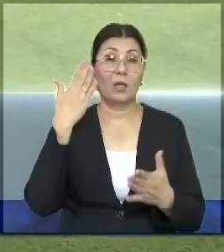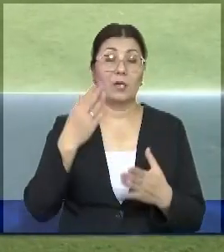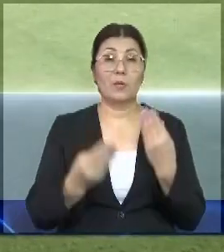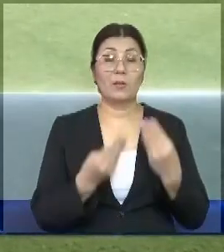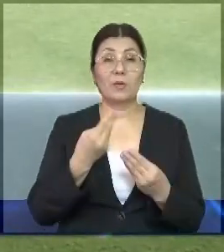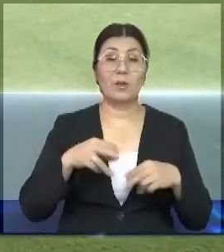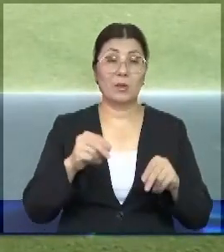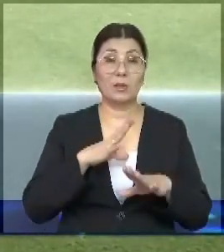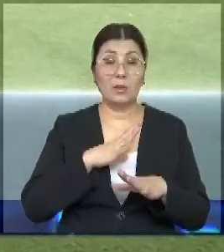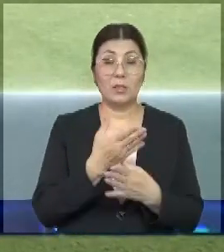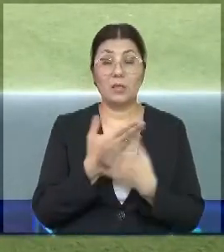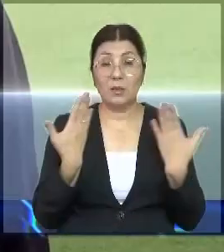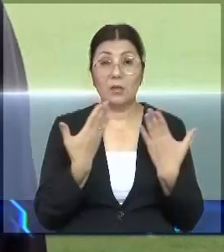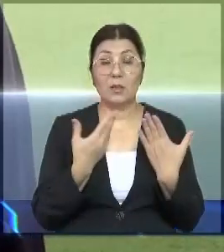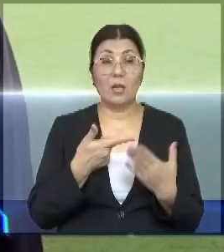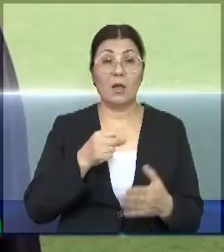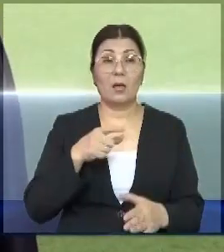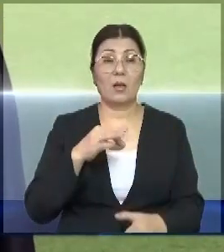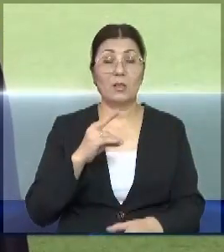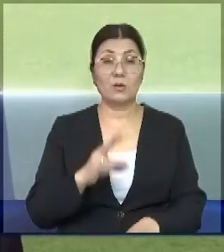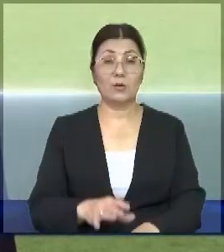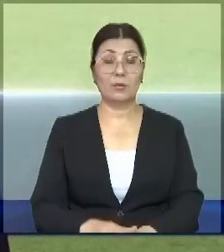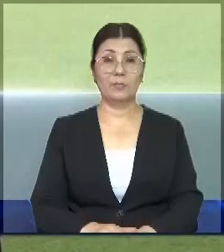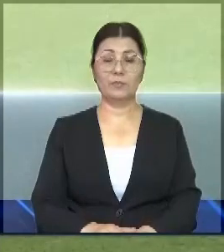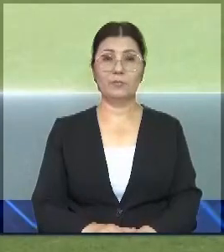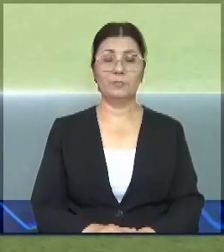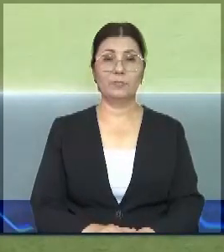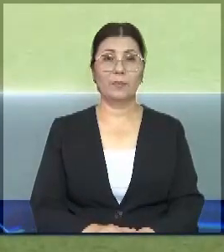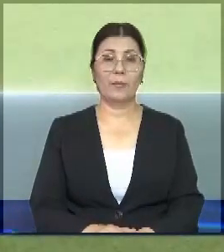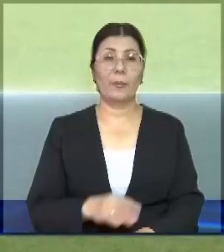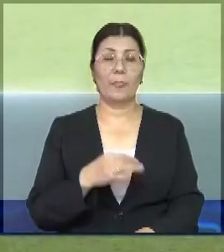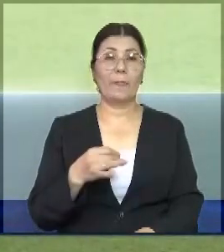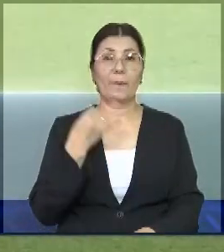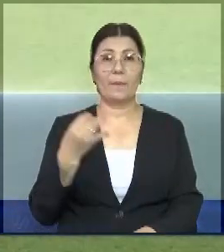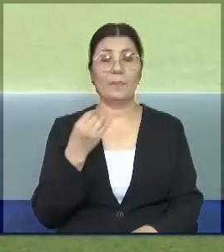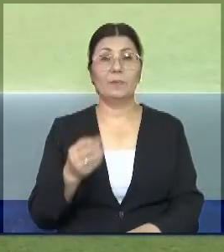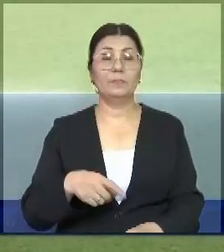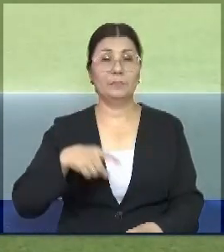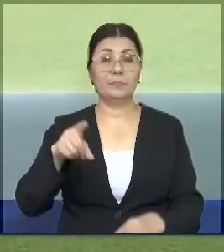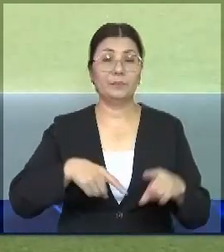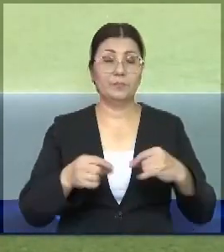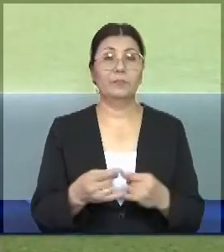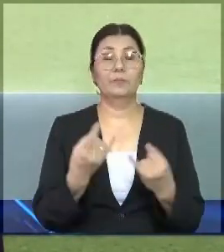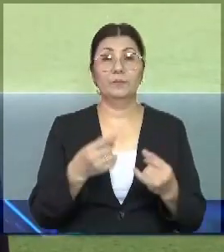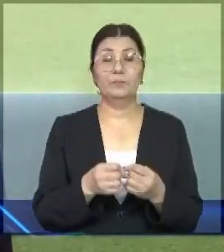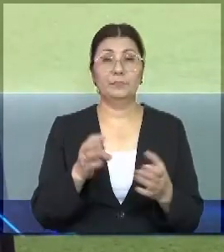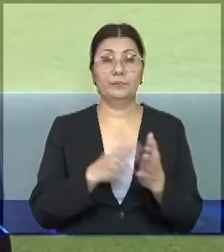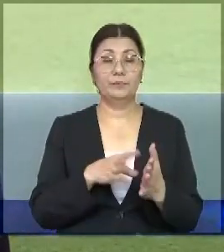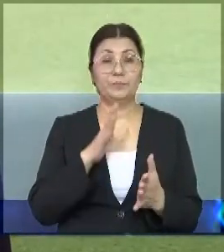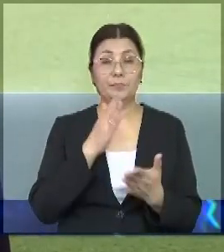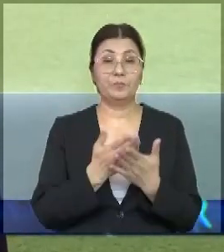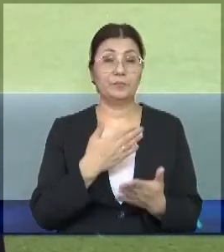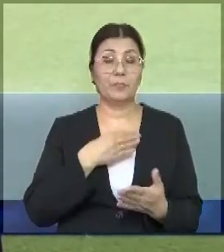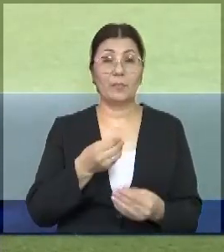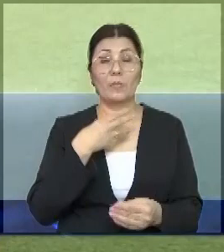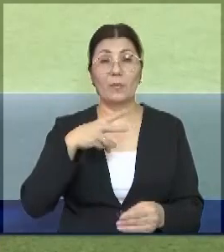на поле где никакого газона не было интерес к футболу появился когда мне исполнилось 9 лет что касается моих любимых команд то мне